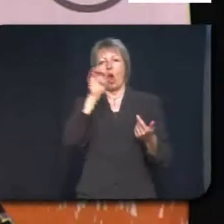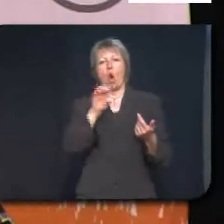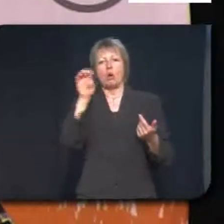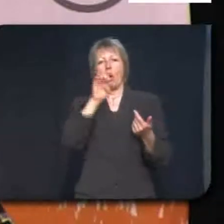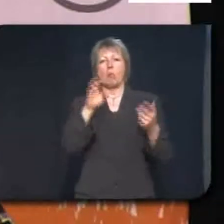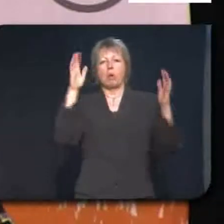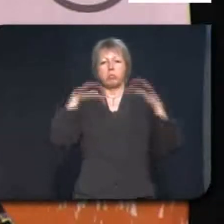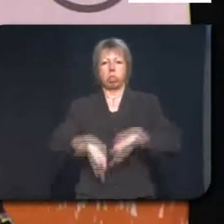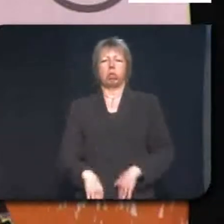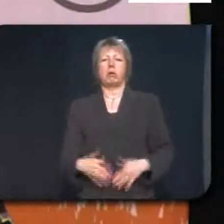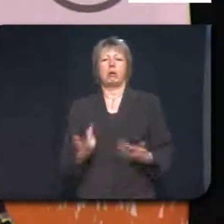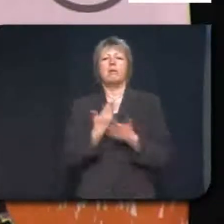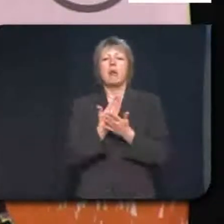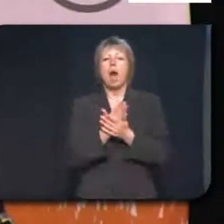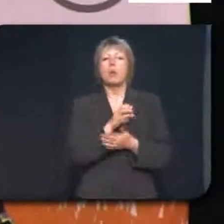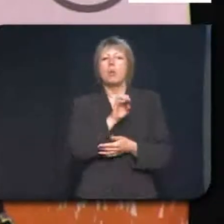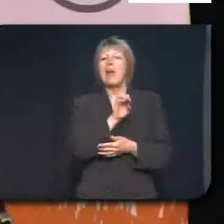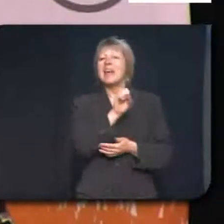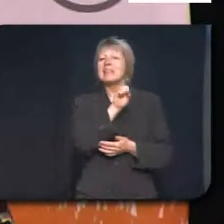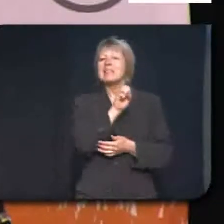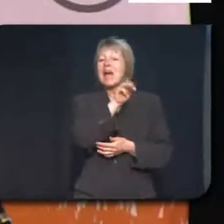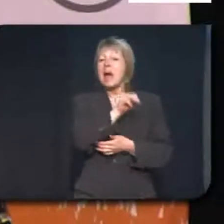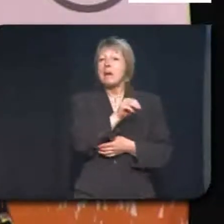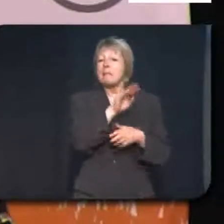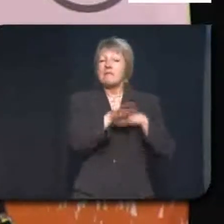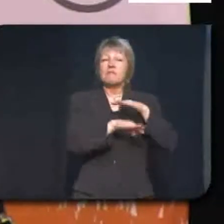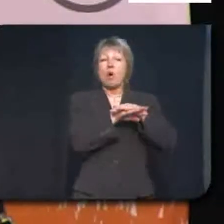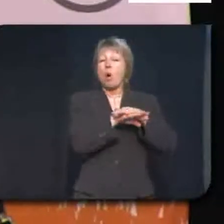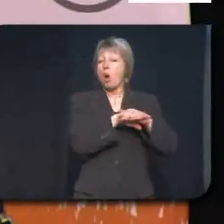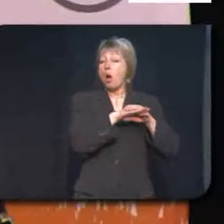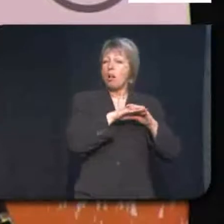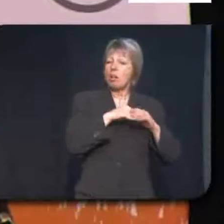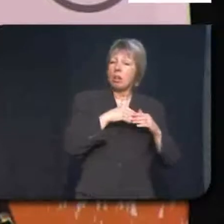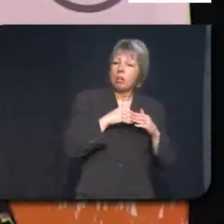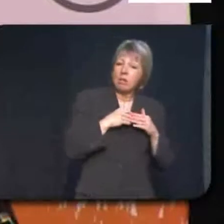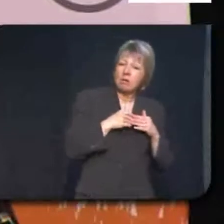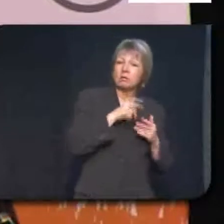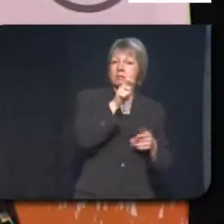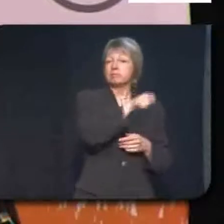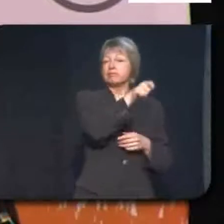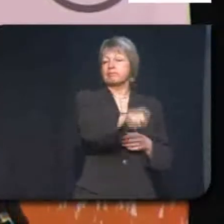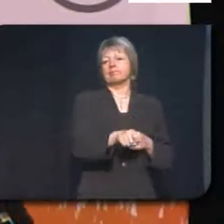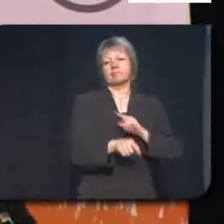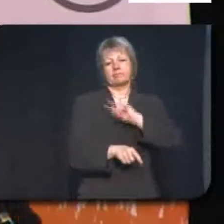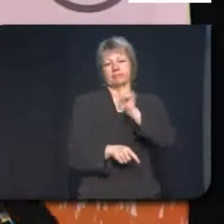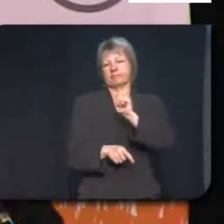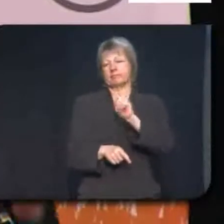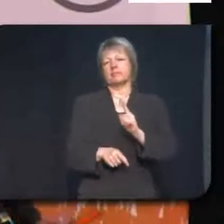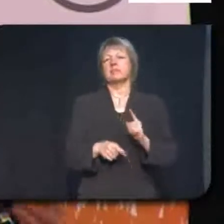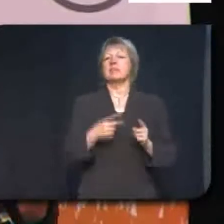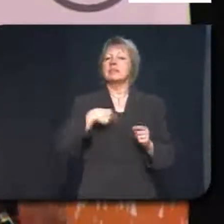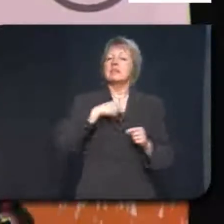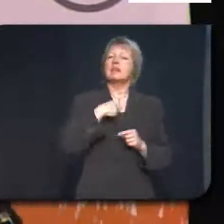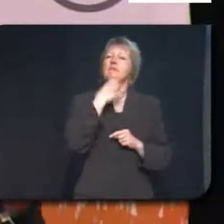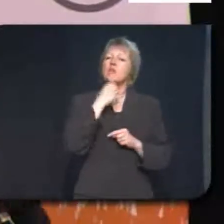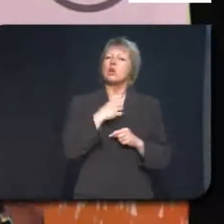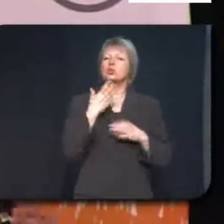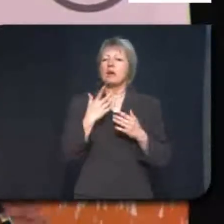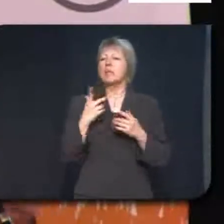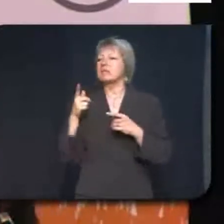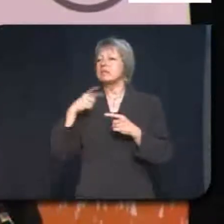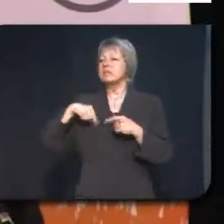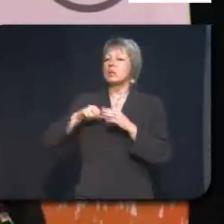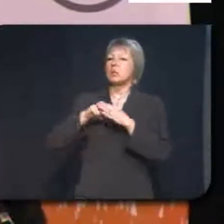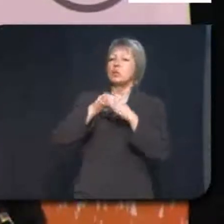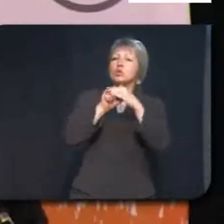aussprechen den ESM einfach nur komplett abzulehnen sondern wir wollen bei der Linie bleiben meine Ansicht nach wenn wir uns gegenseitig unterstützen was